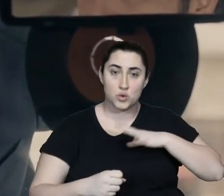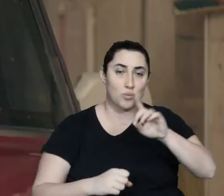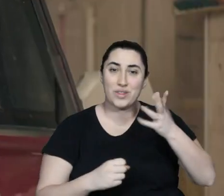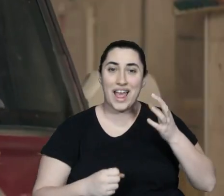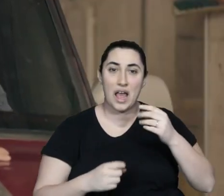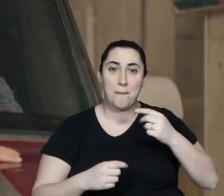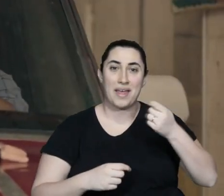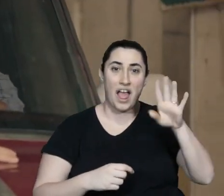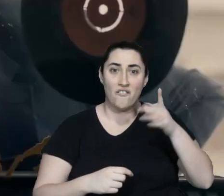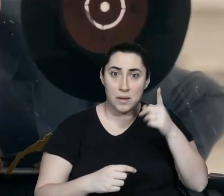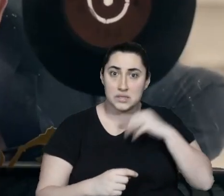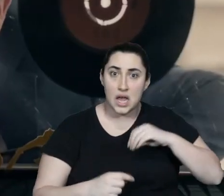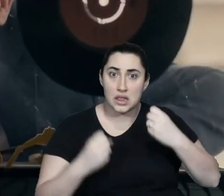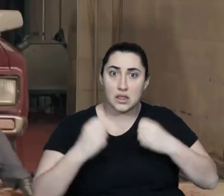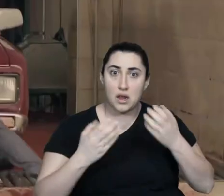çıktı lan bu araba? Lan!